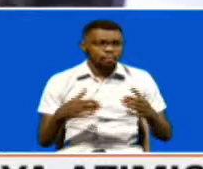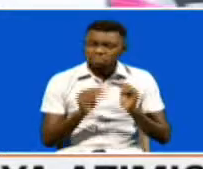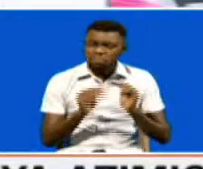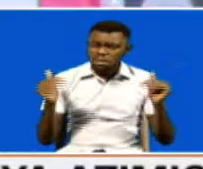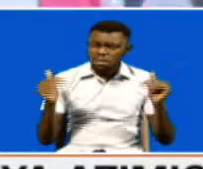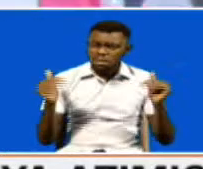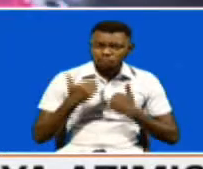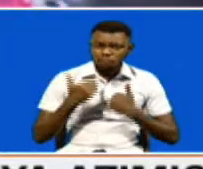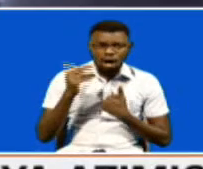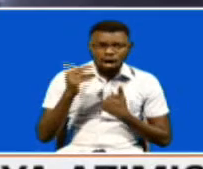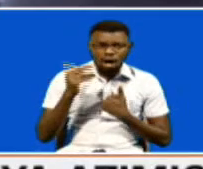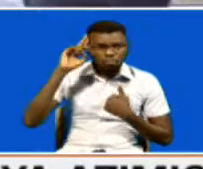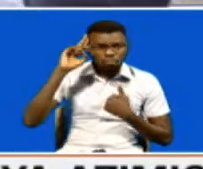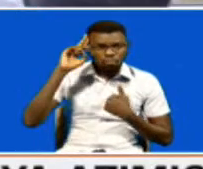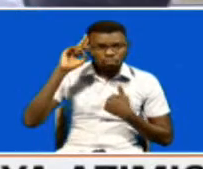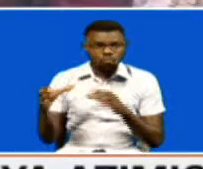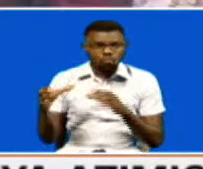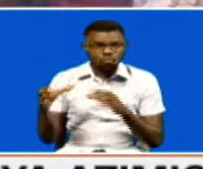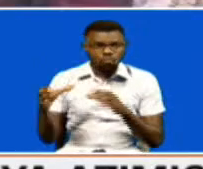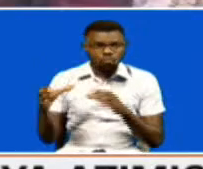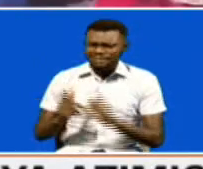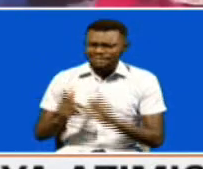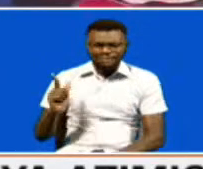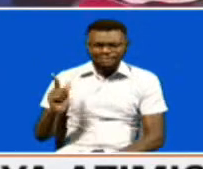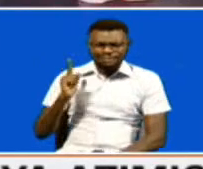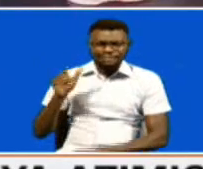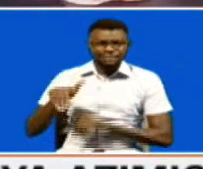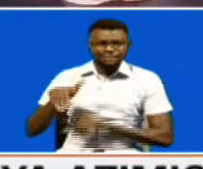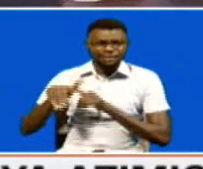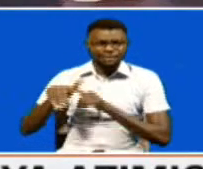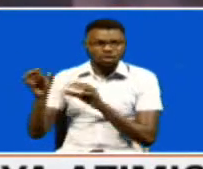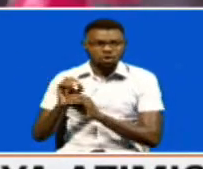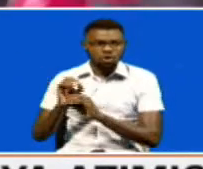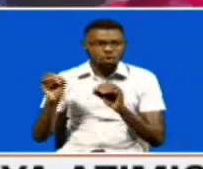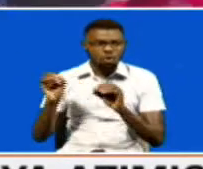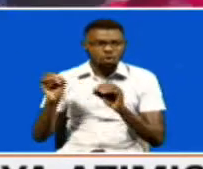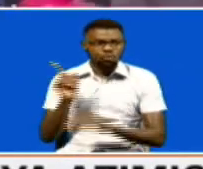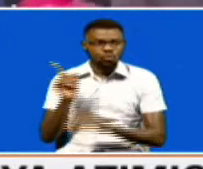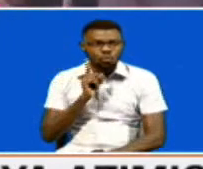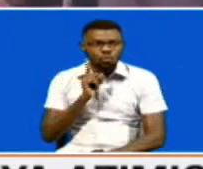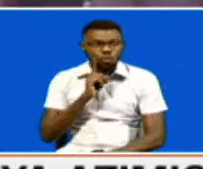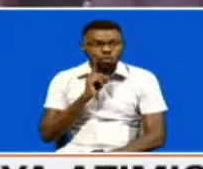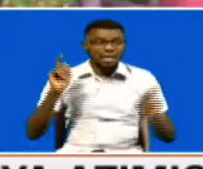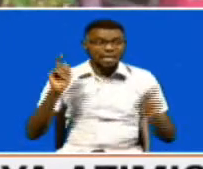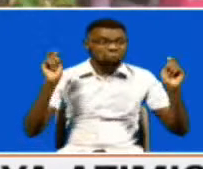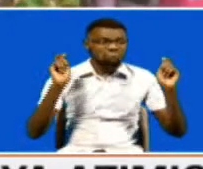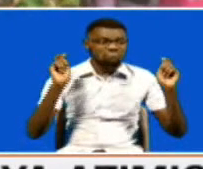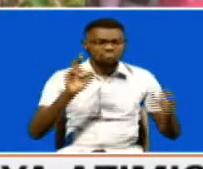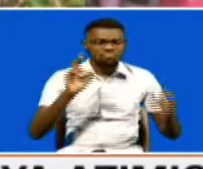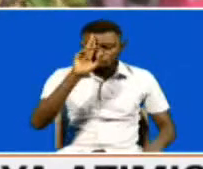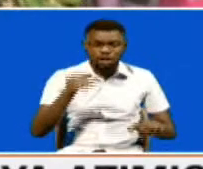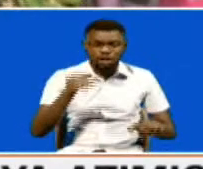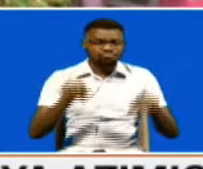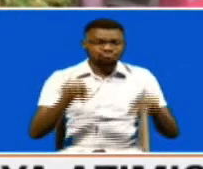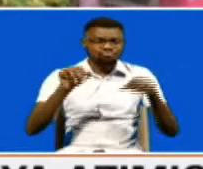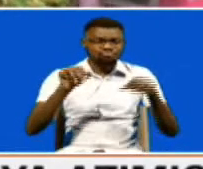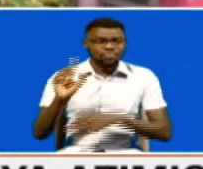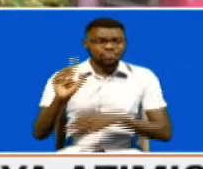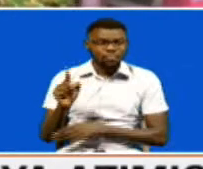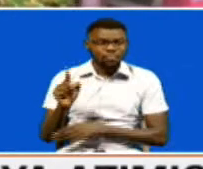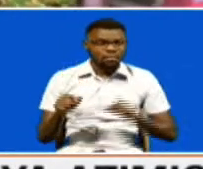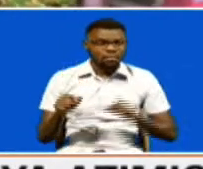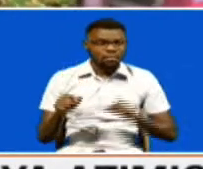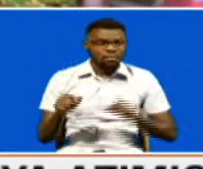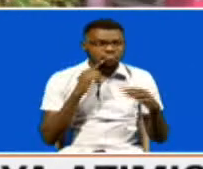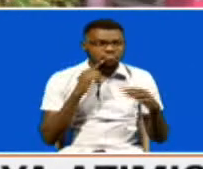idara ya polisi kuyaharamisha maandamano yao yaliyopangiwa siku ya Jumatatu. Kamanda wa polisi jijini Nairobi, Adamson